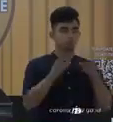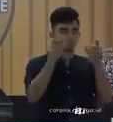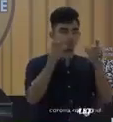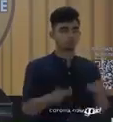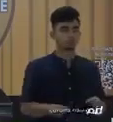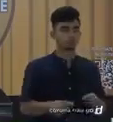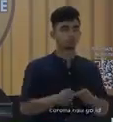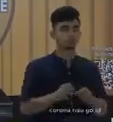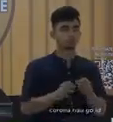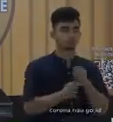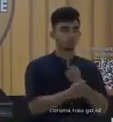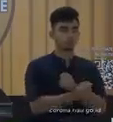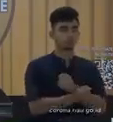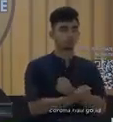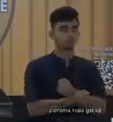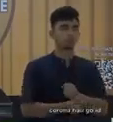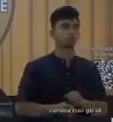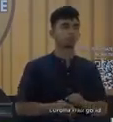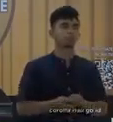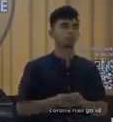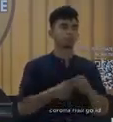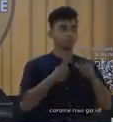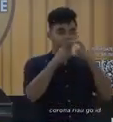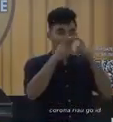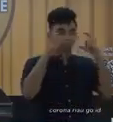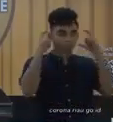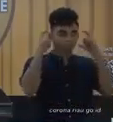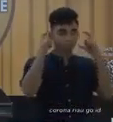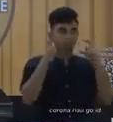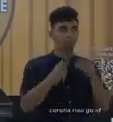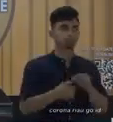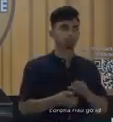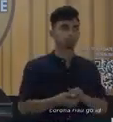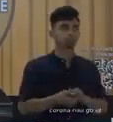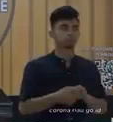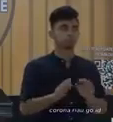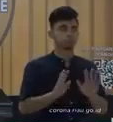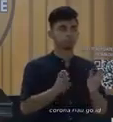itu. Harus ada hukuman mestinya kalau orang yang nggak mau pakai masker.